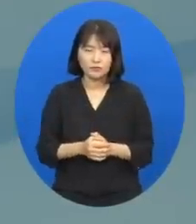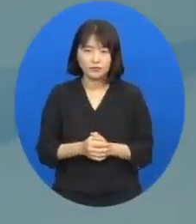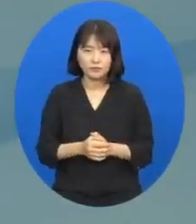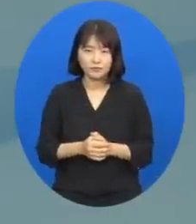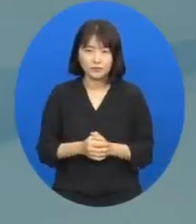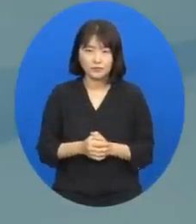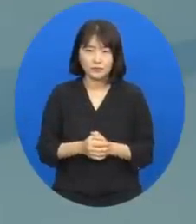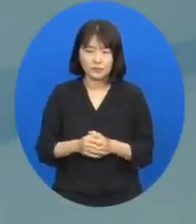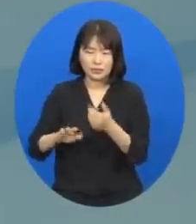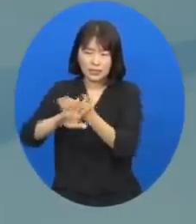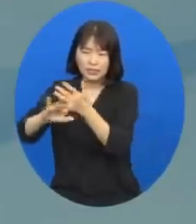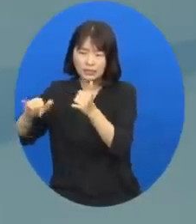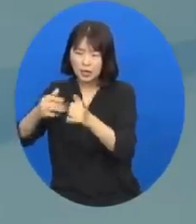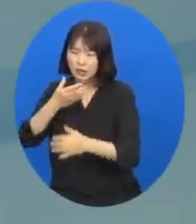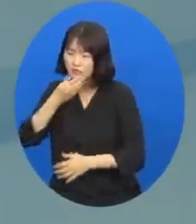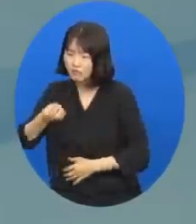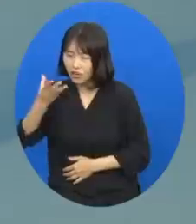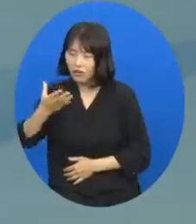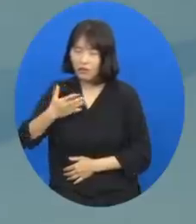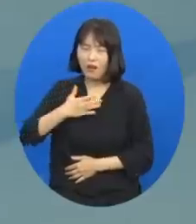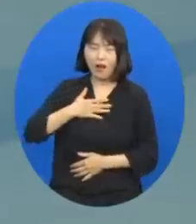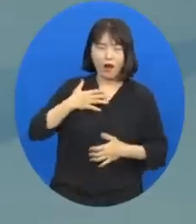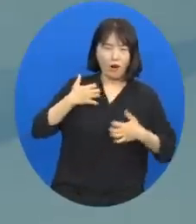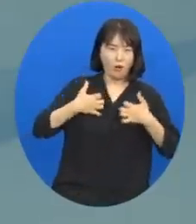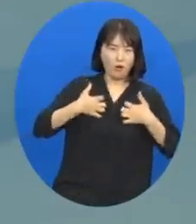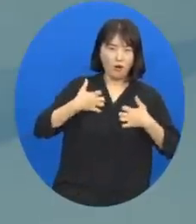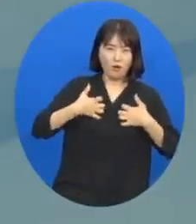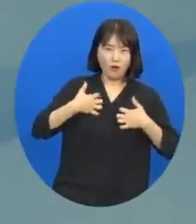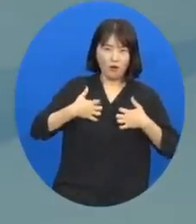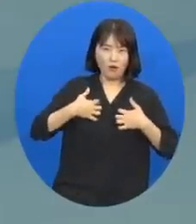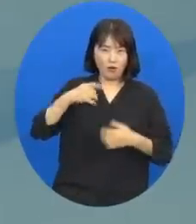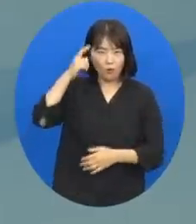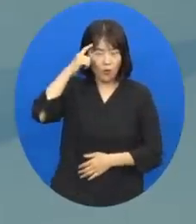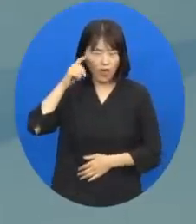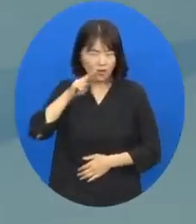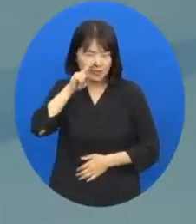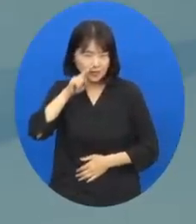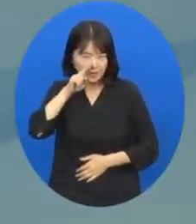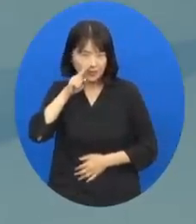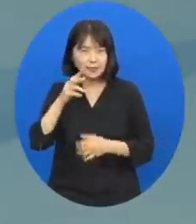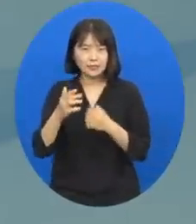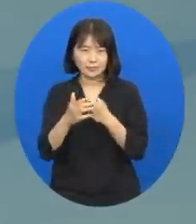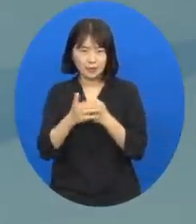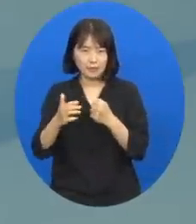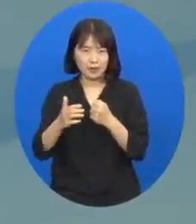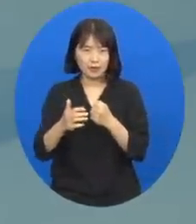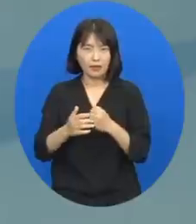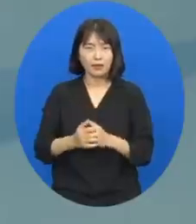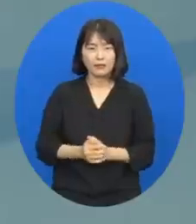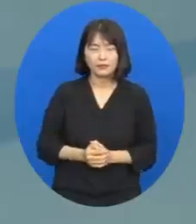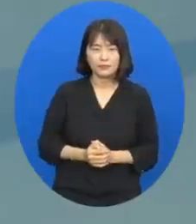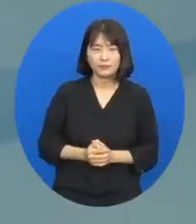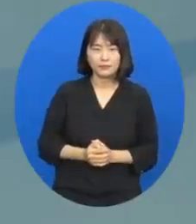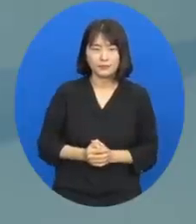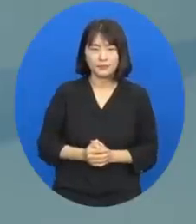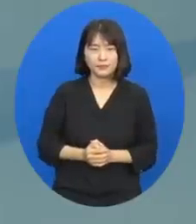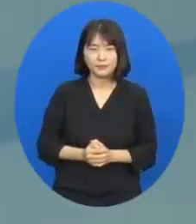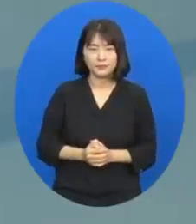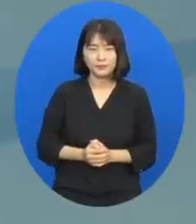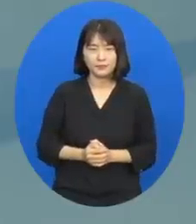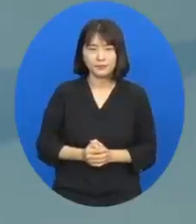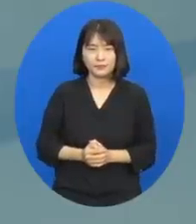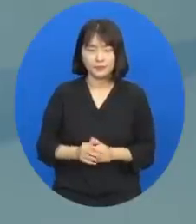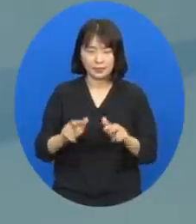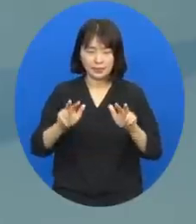불행을 기뻐하는 것 왜 그렇다고요 시기 숨이 들면 사람은 그렇게 병이 됩니다 그래서